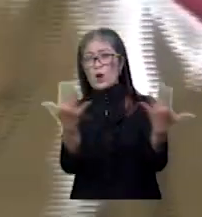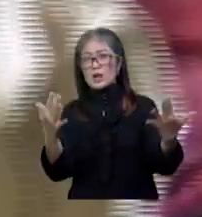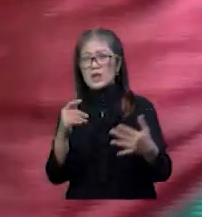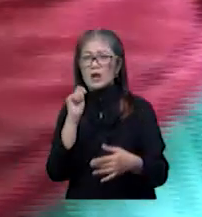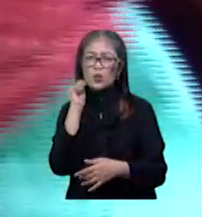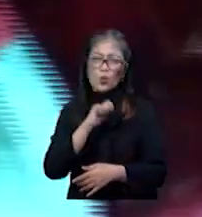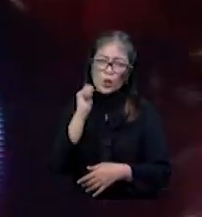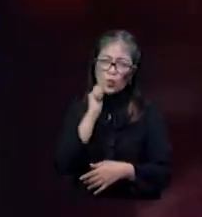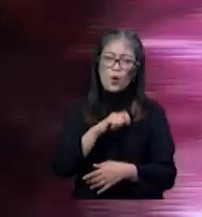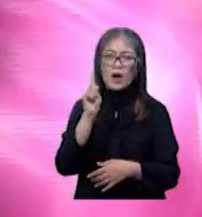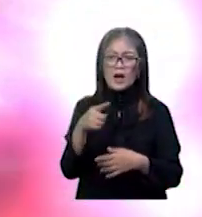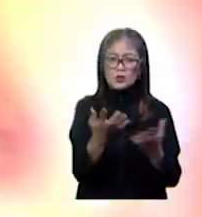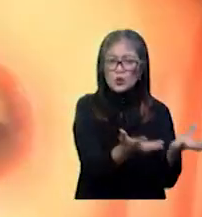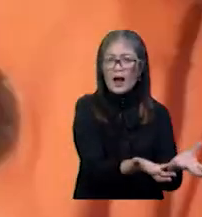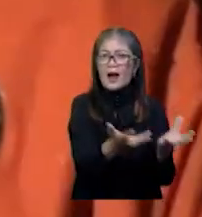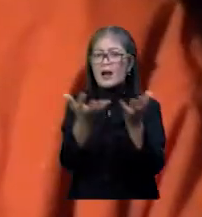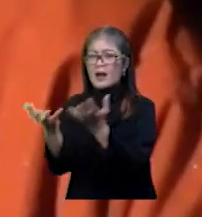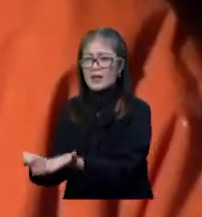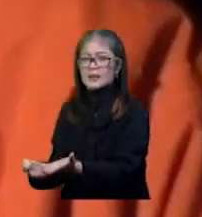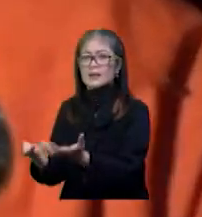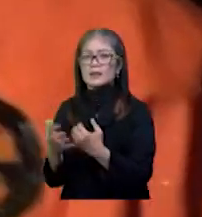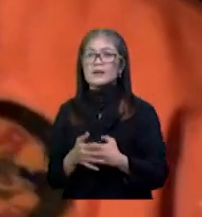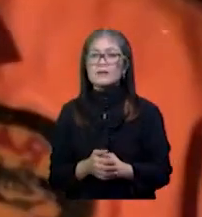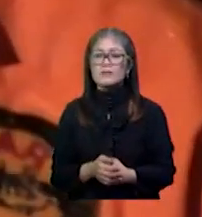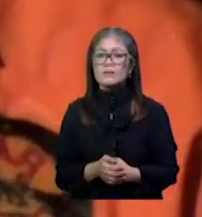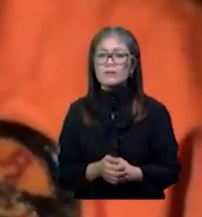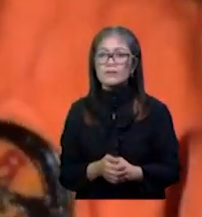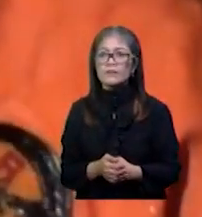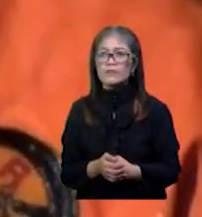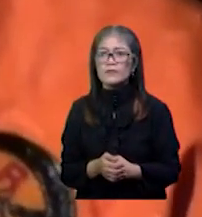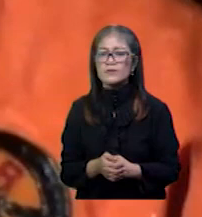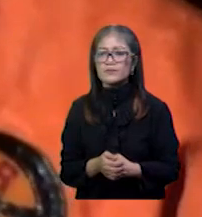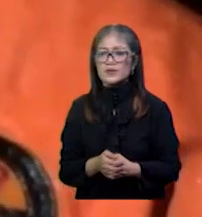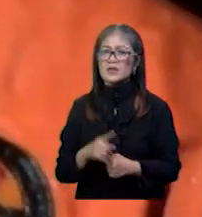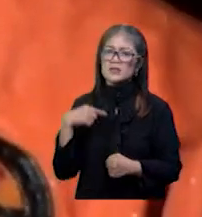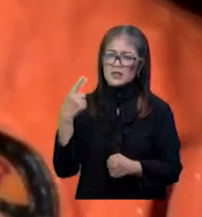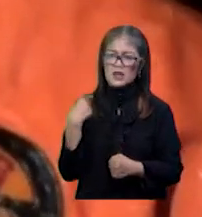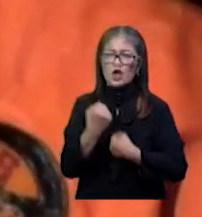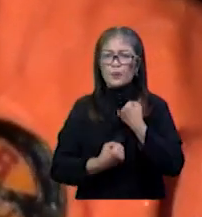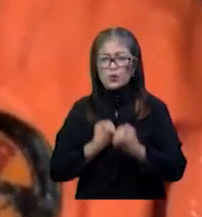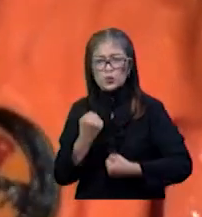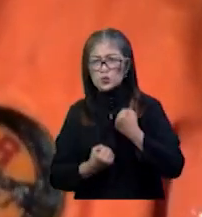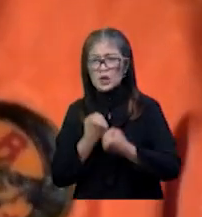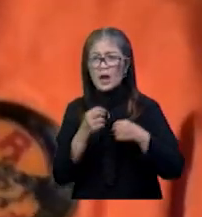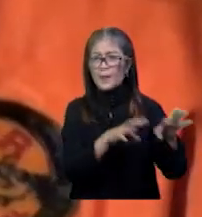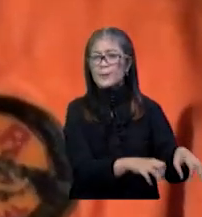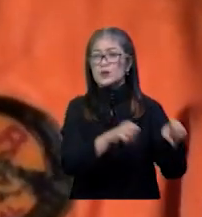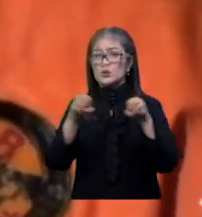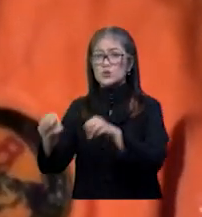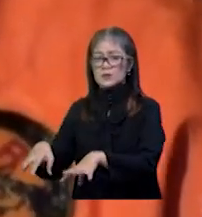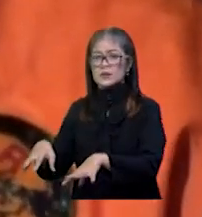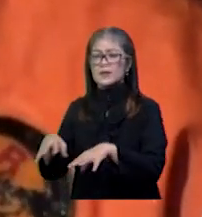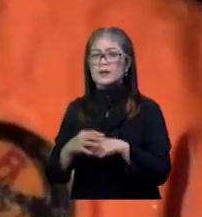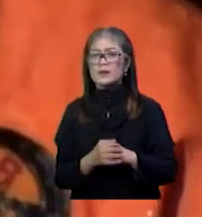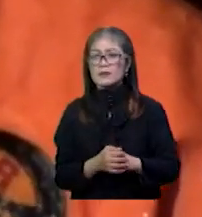dasar pesan ini masih 20 orang kita keluarkan Dibawa Kemana bang rencananya di SD